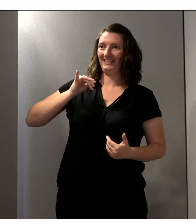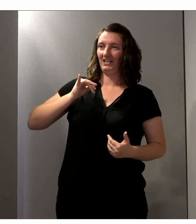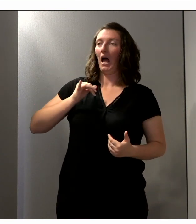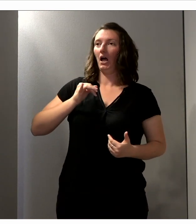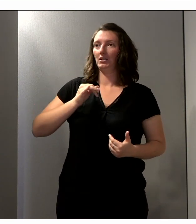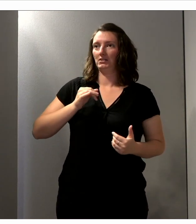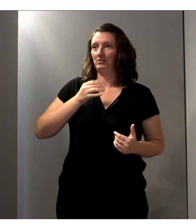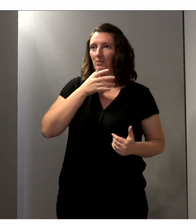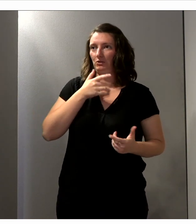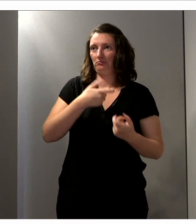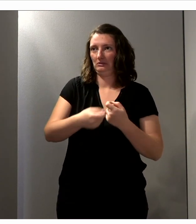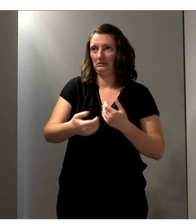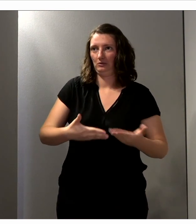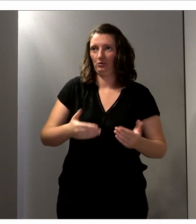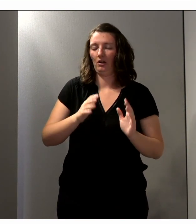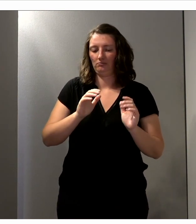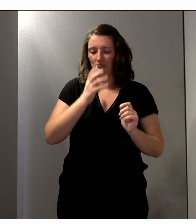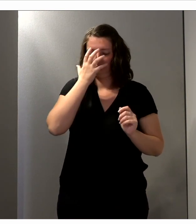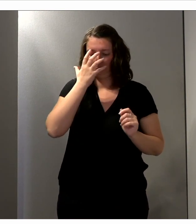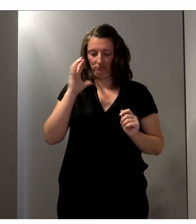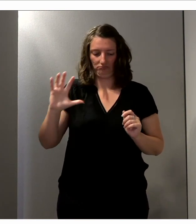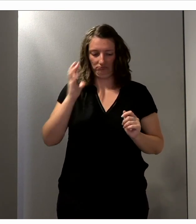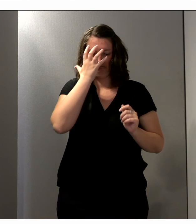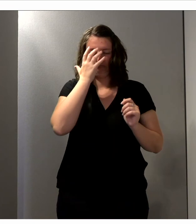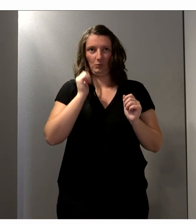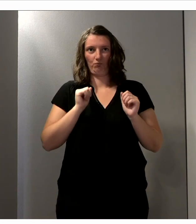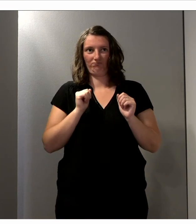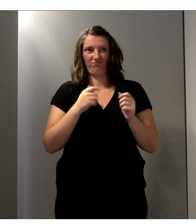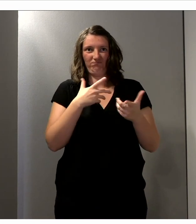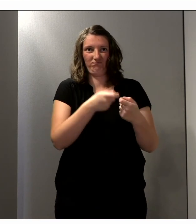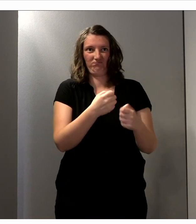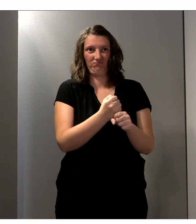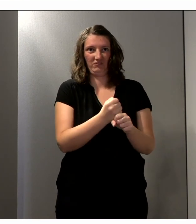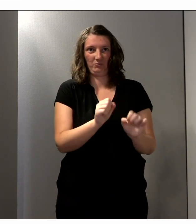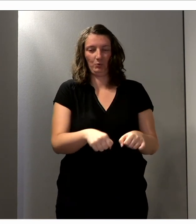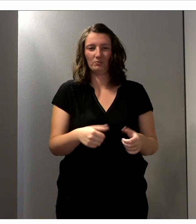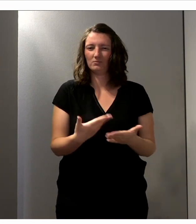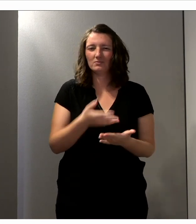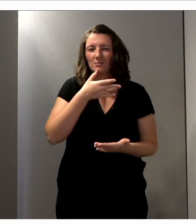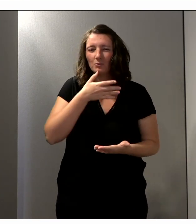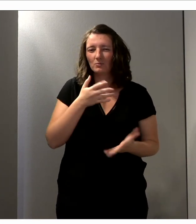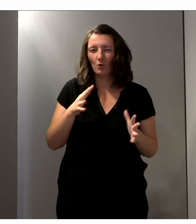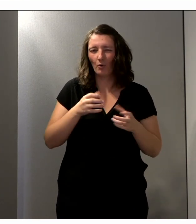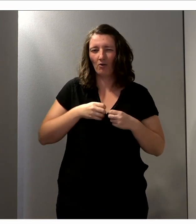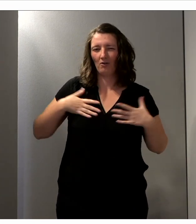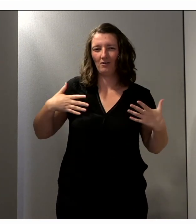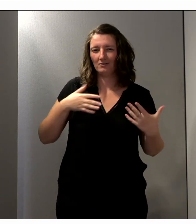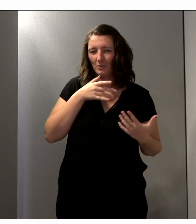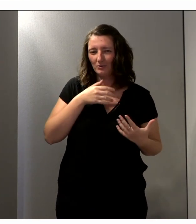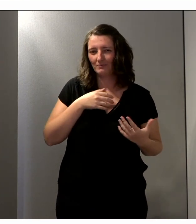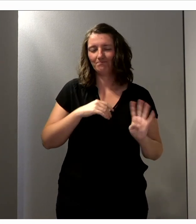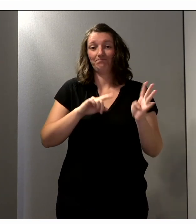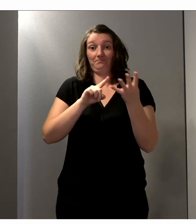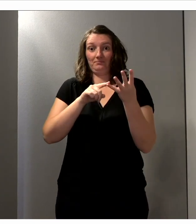occuper une place ou pour avoir accès à un emploi. La dernière notion, elle est directement en